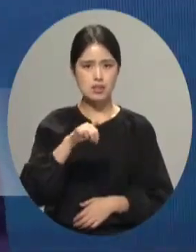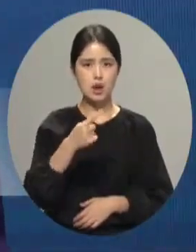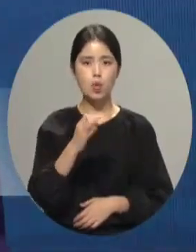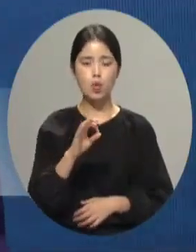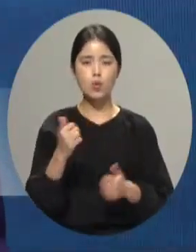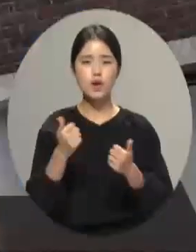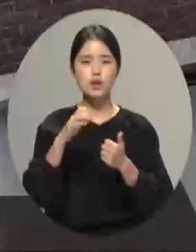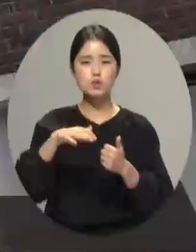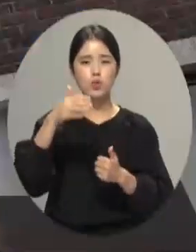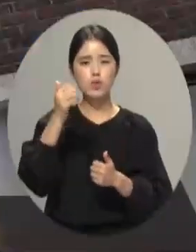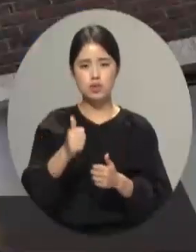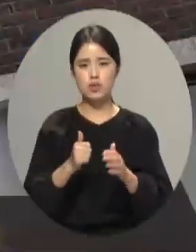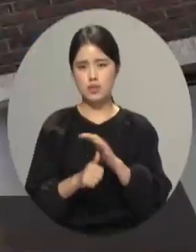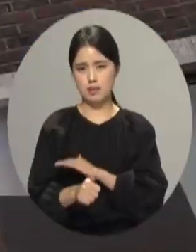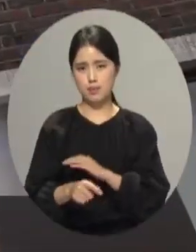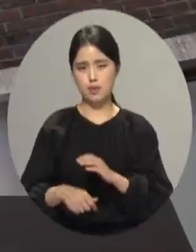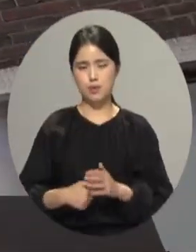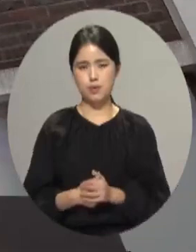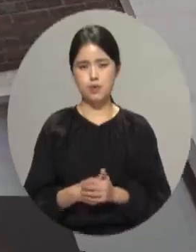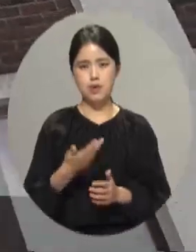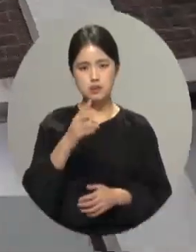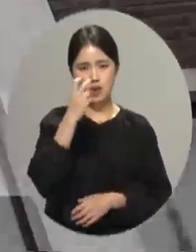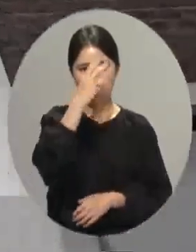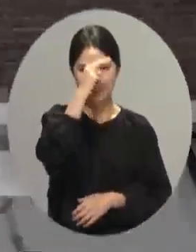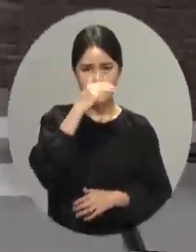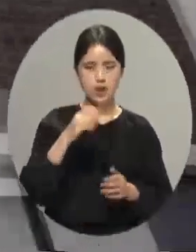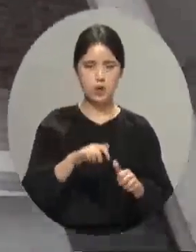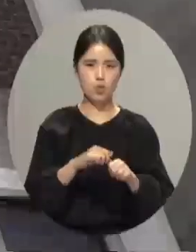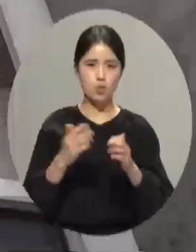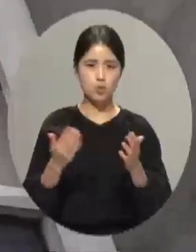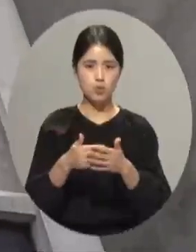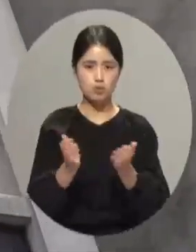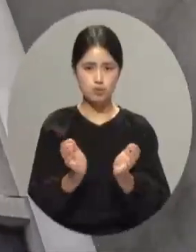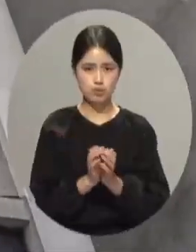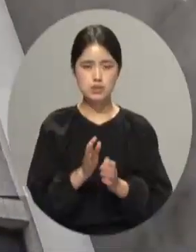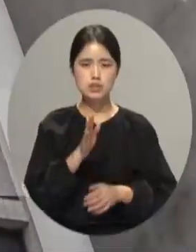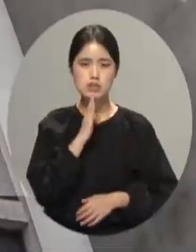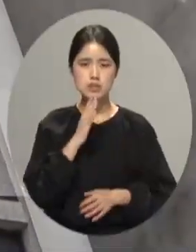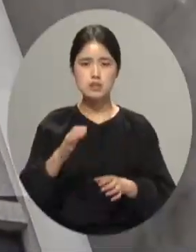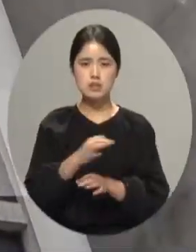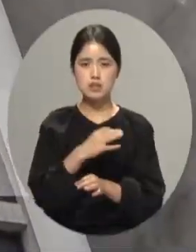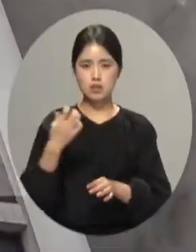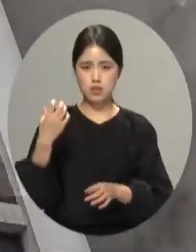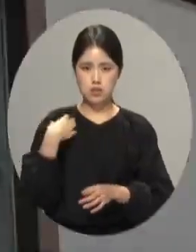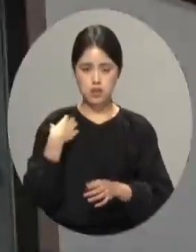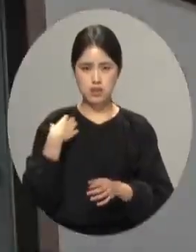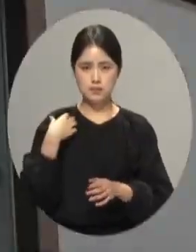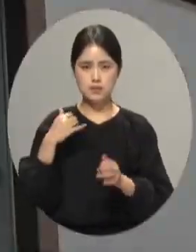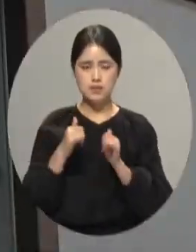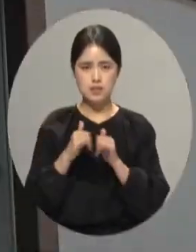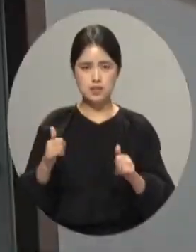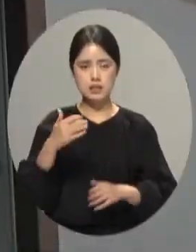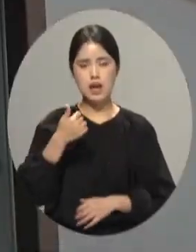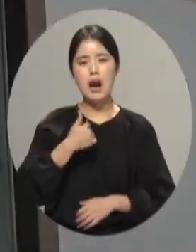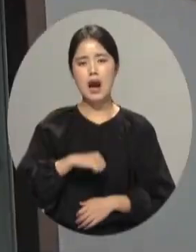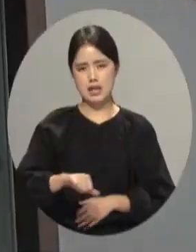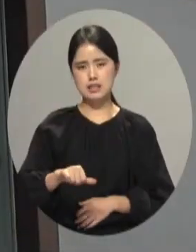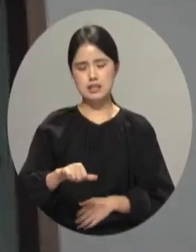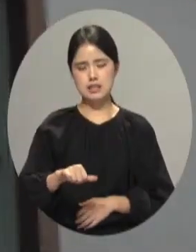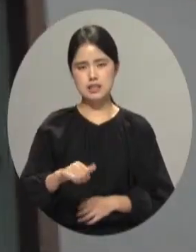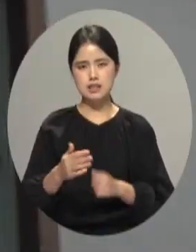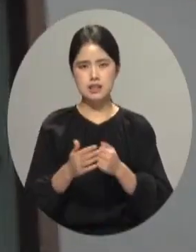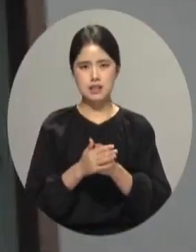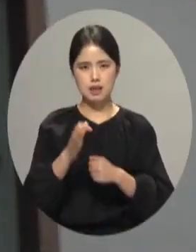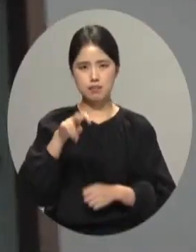회사. 하지만 검찰과 고용노동부는 실질적인 경영 책임자는 아들인 윤장환 공동대표인 것으로 보고